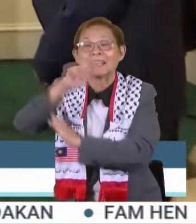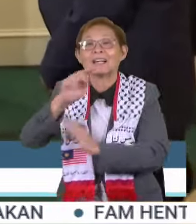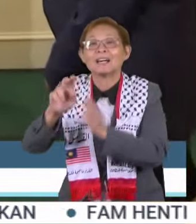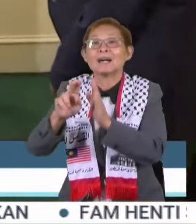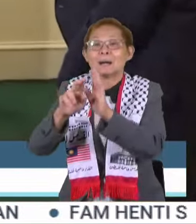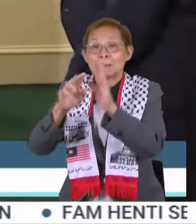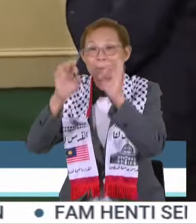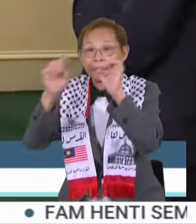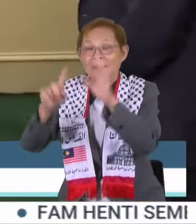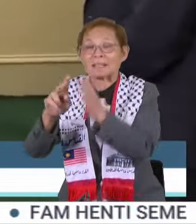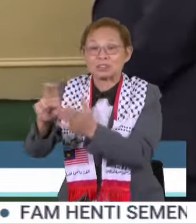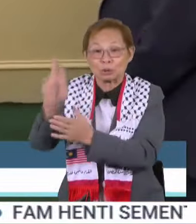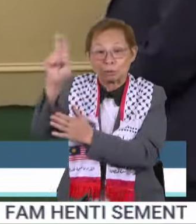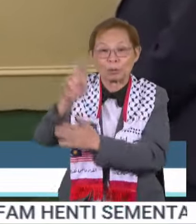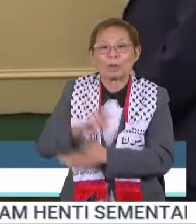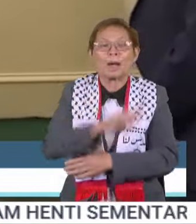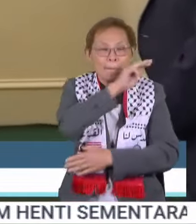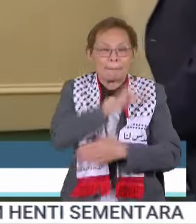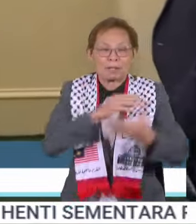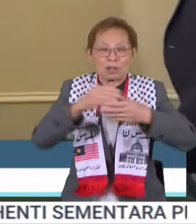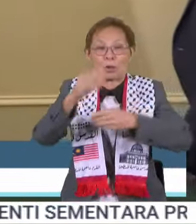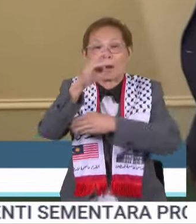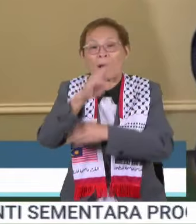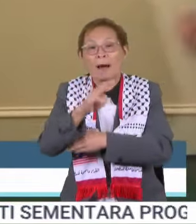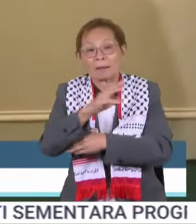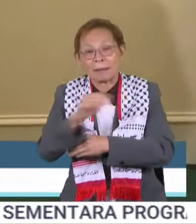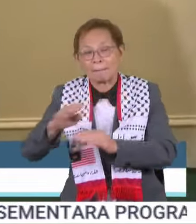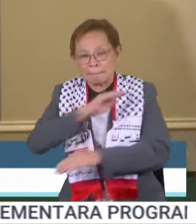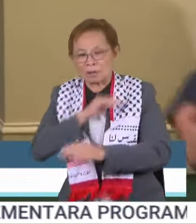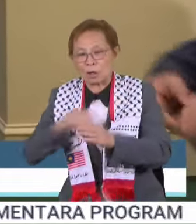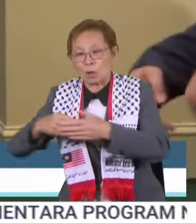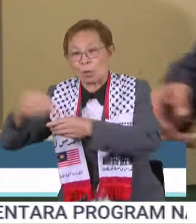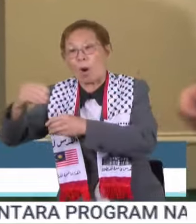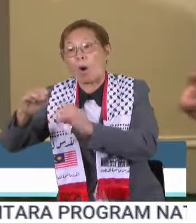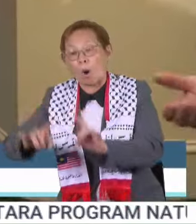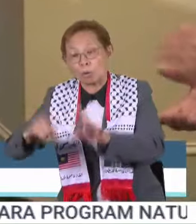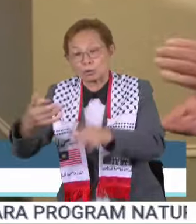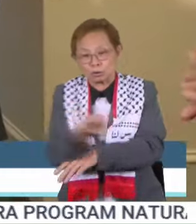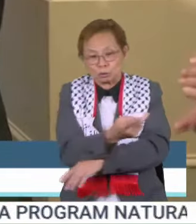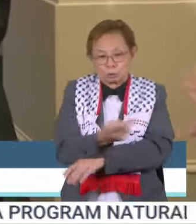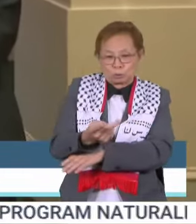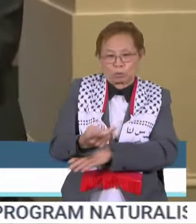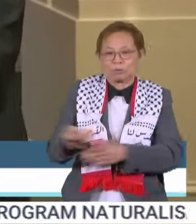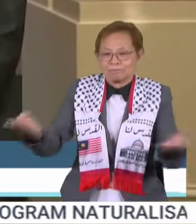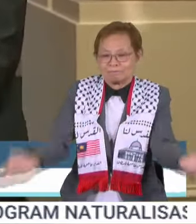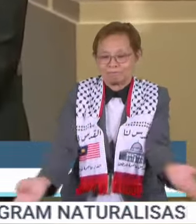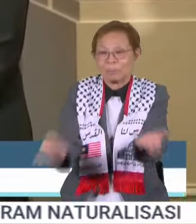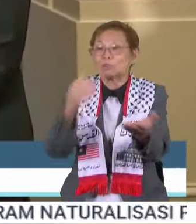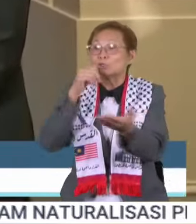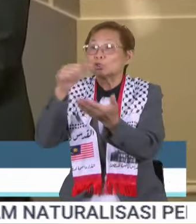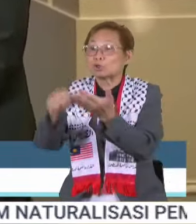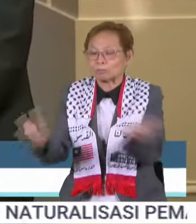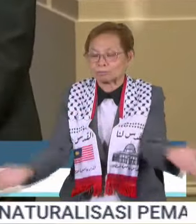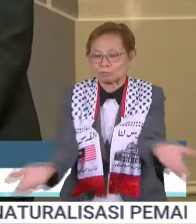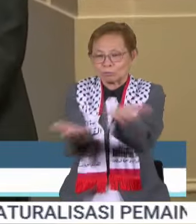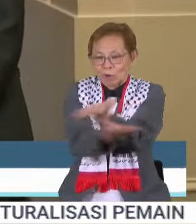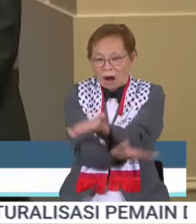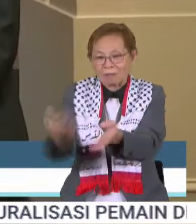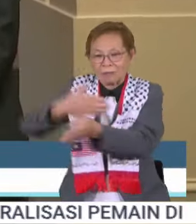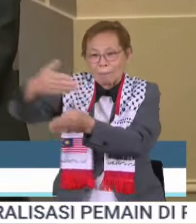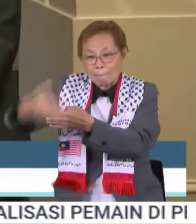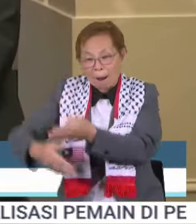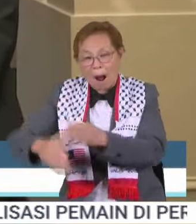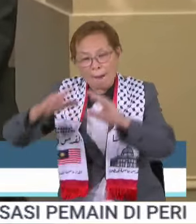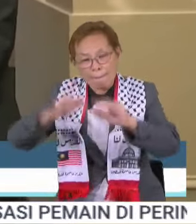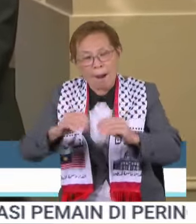Luar Malaysia Datuk Seri Mohd Hassan dan Menteri Luar Australia Penny Wong masing-masing bertukar-tukar dokumen selepas selesai